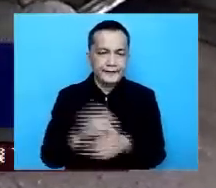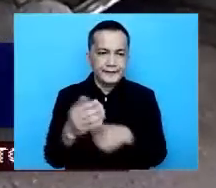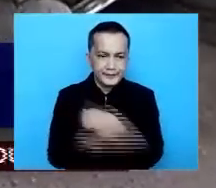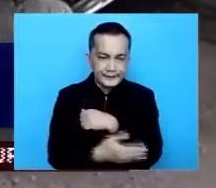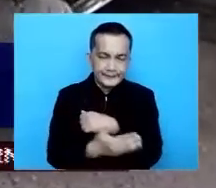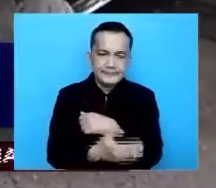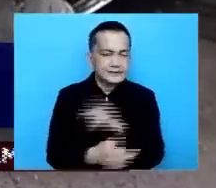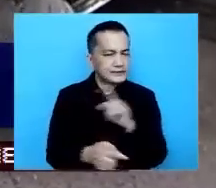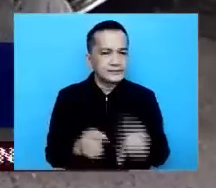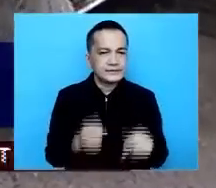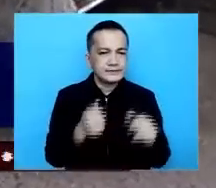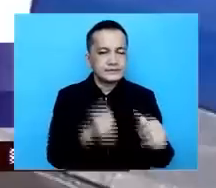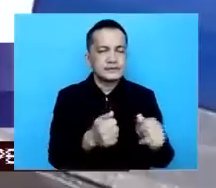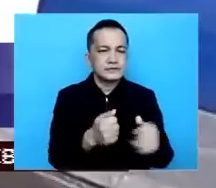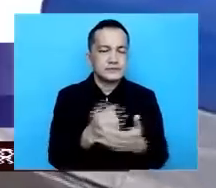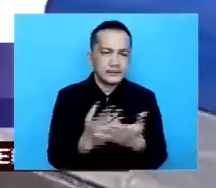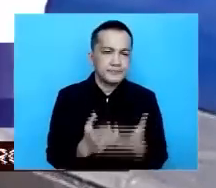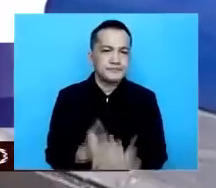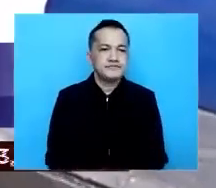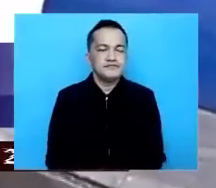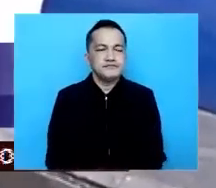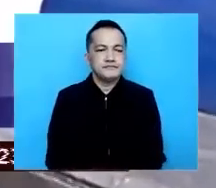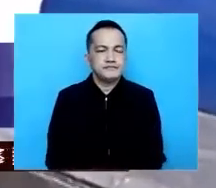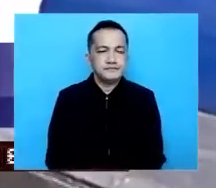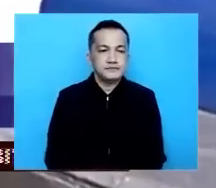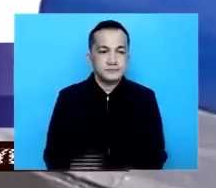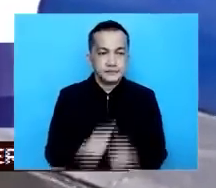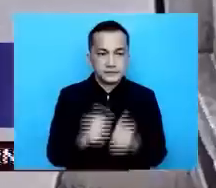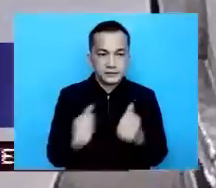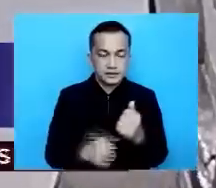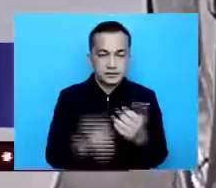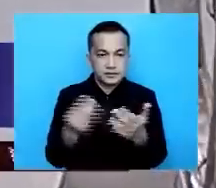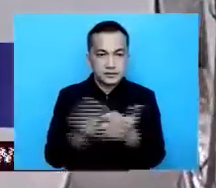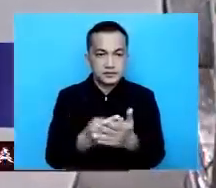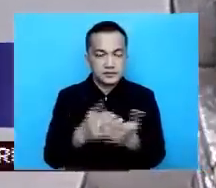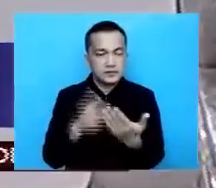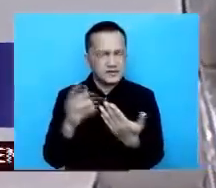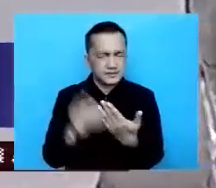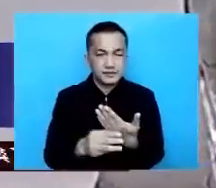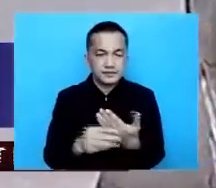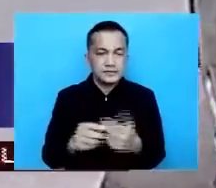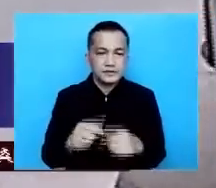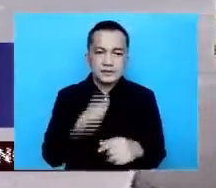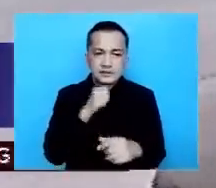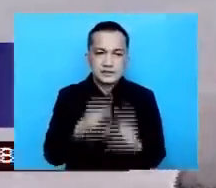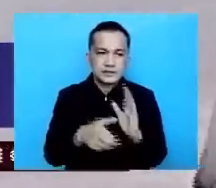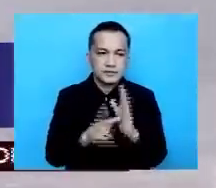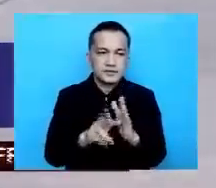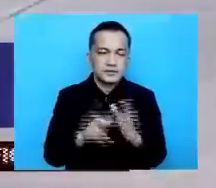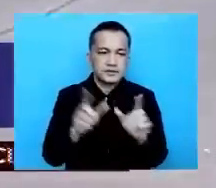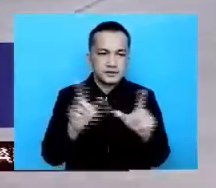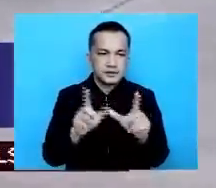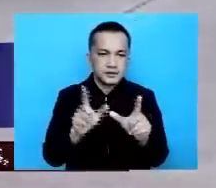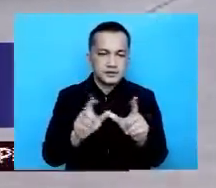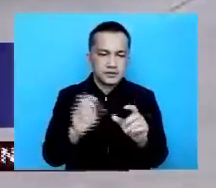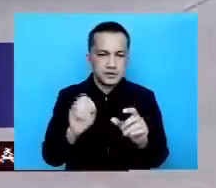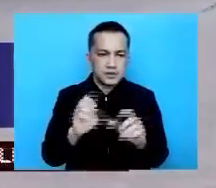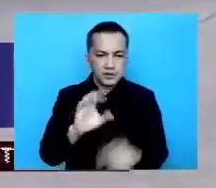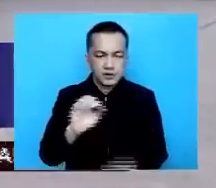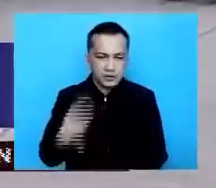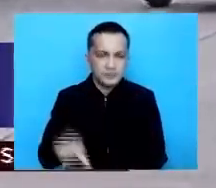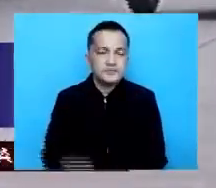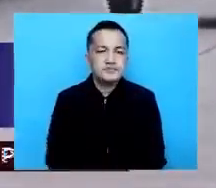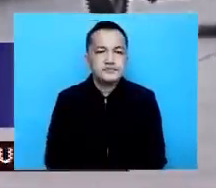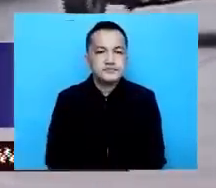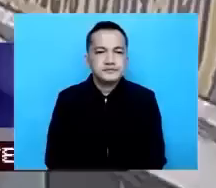hindi makasunod ang ilan sa kanila. Sa ilalim ng modernization program, hindi na marirenew ang mga prangkisa na walang kooperatiba.